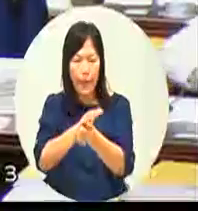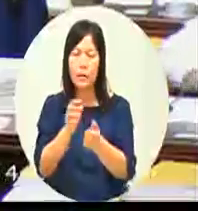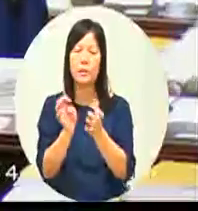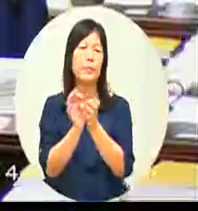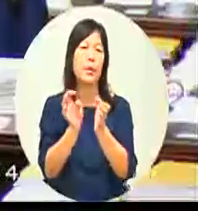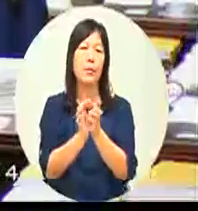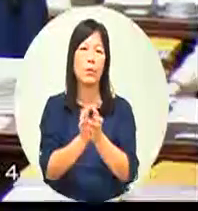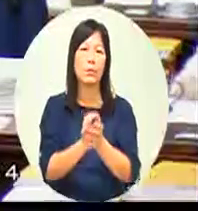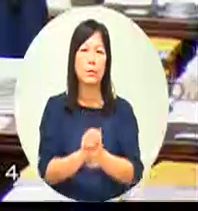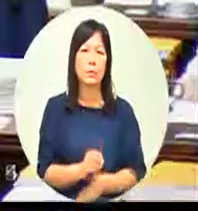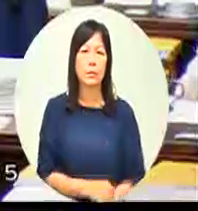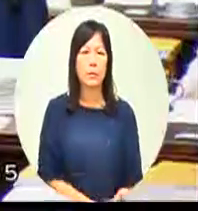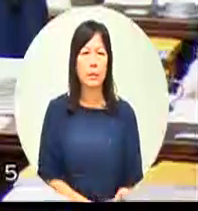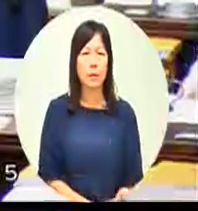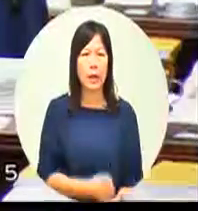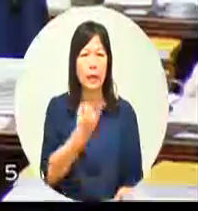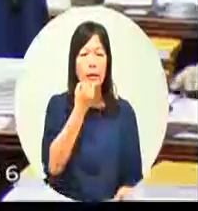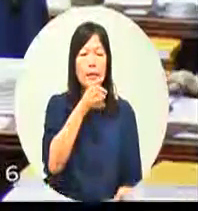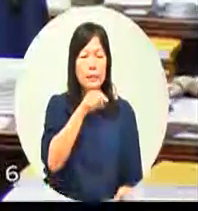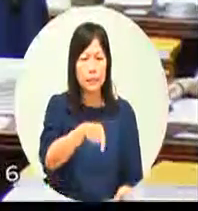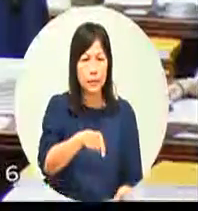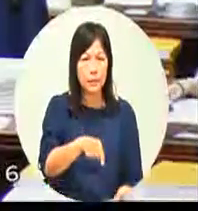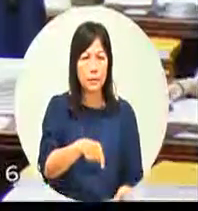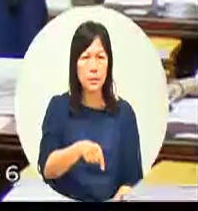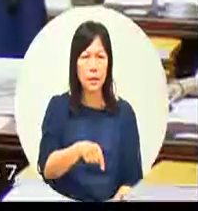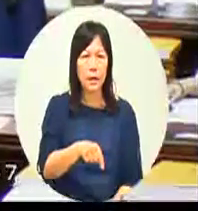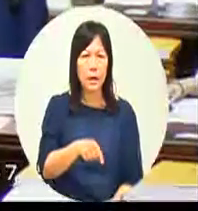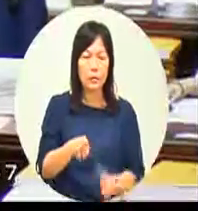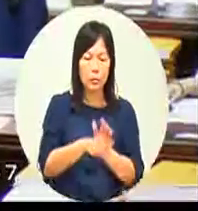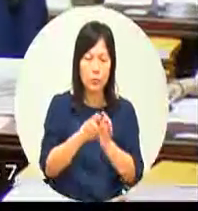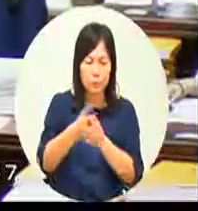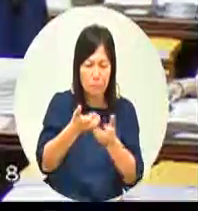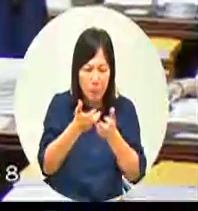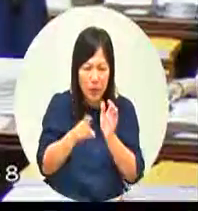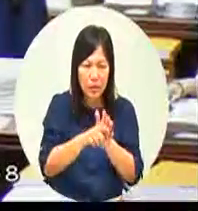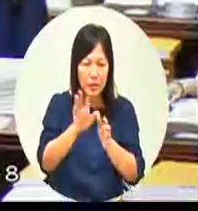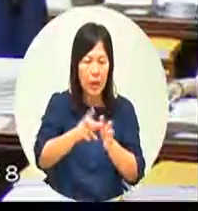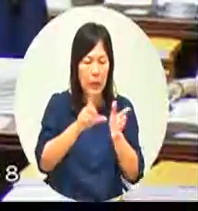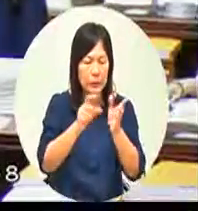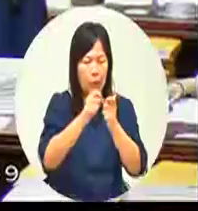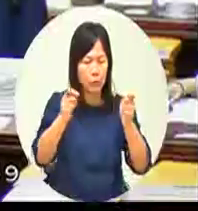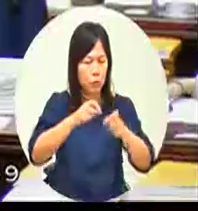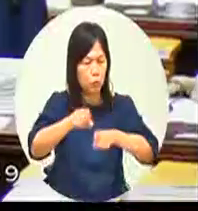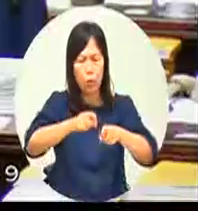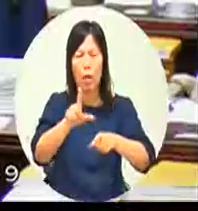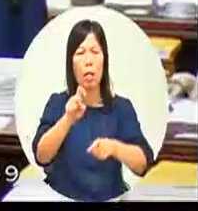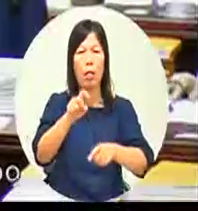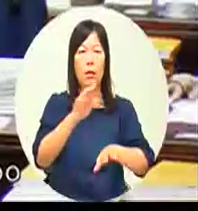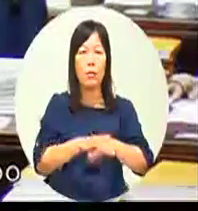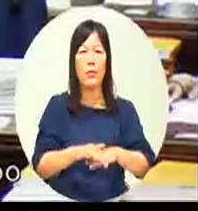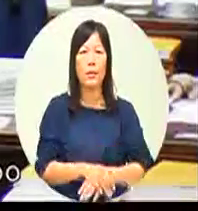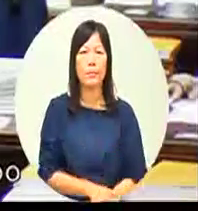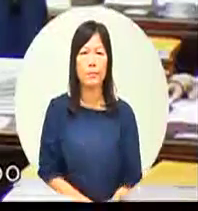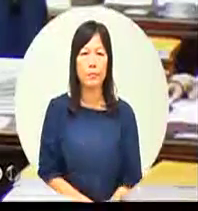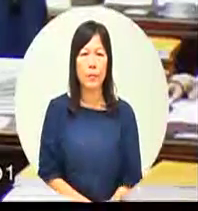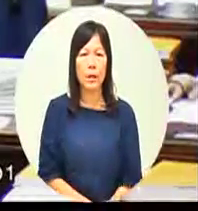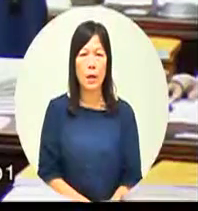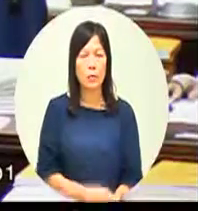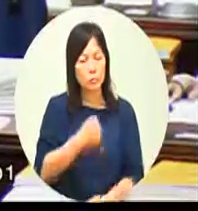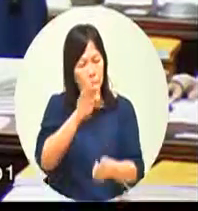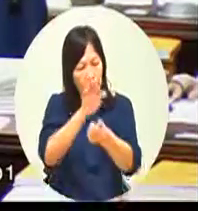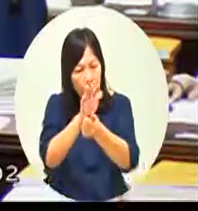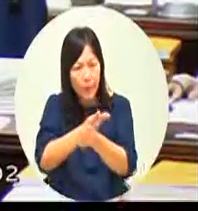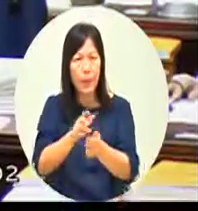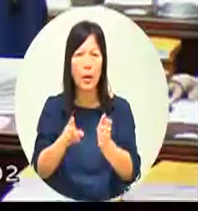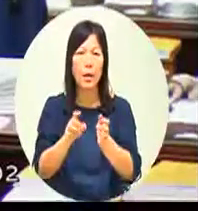应该要的。但是这个不，这个是权宜的措施，不是永久的措施。但是即使是互相帮忙，